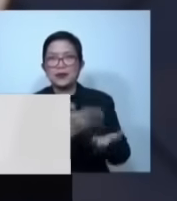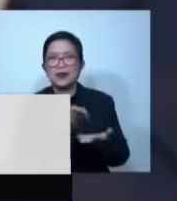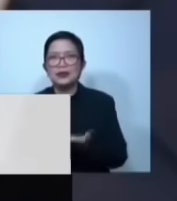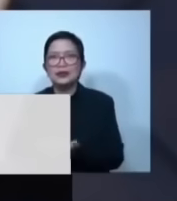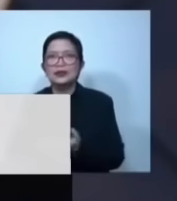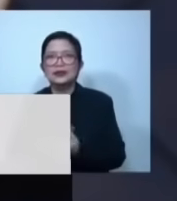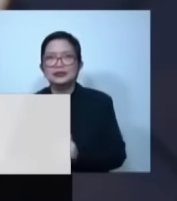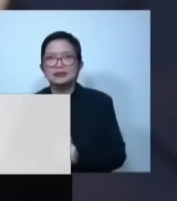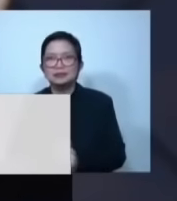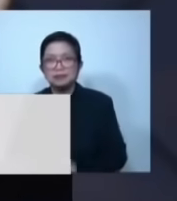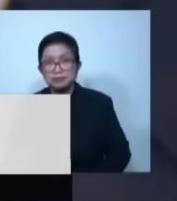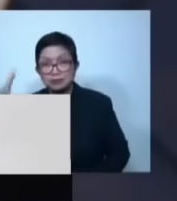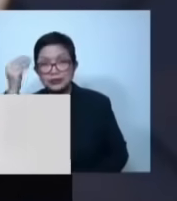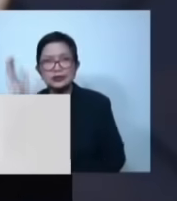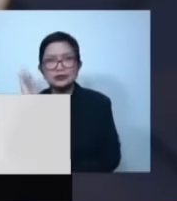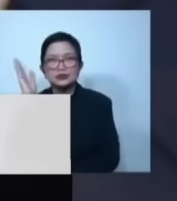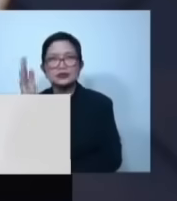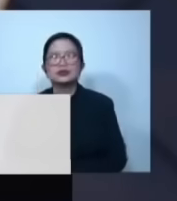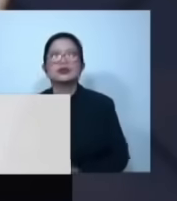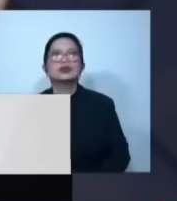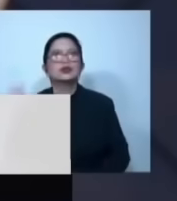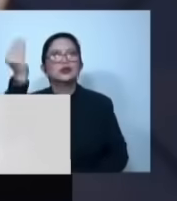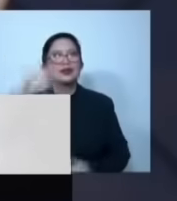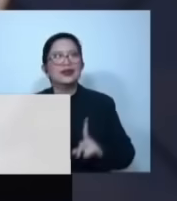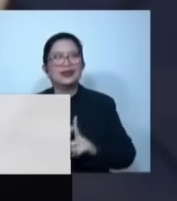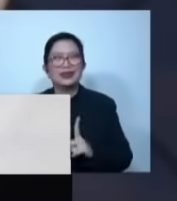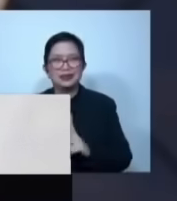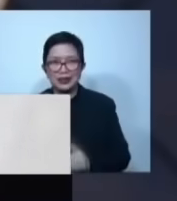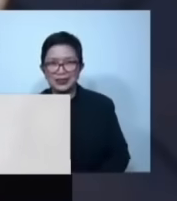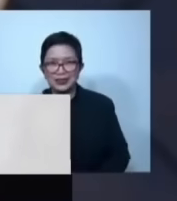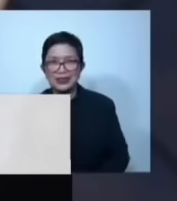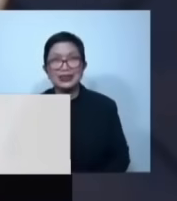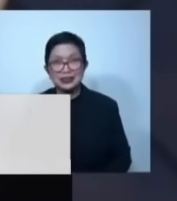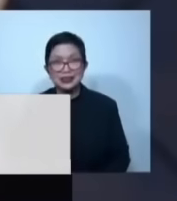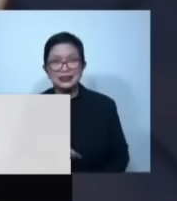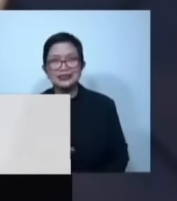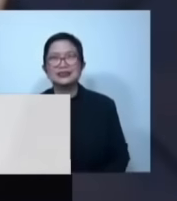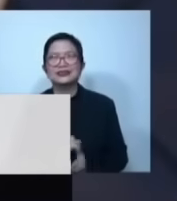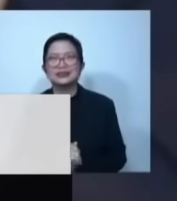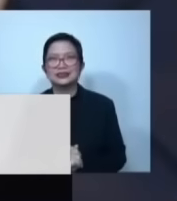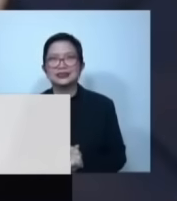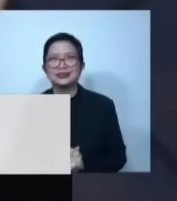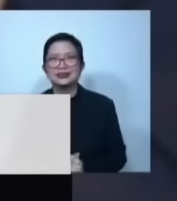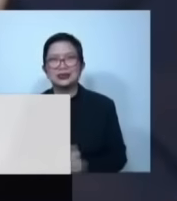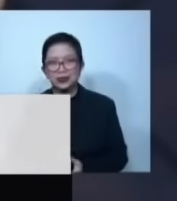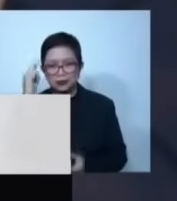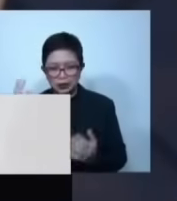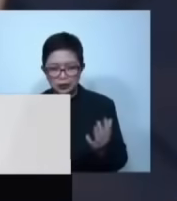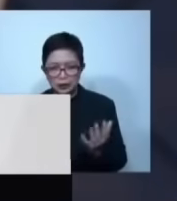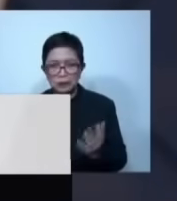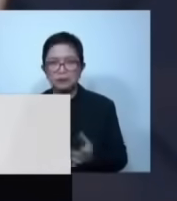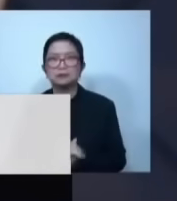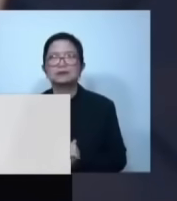untukarelut bersama sambutan ketua komisi pemilan umum sekaligus berkenan untuk memimpin pembacaan doa kepada bapak Hasim